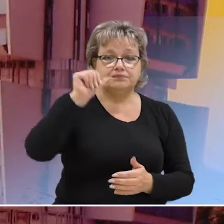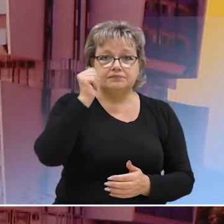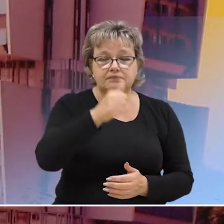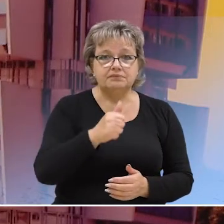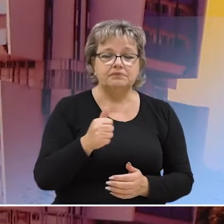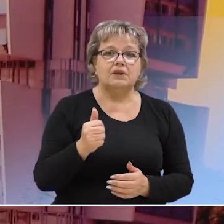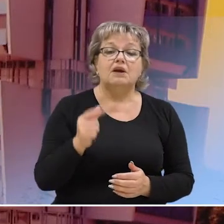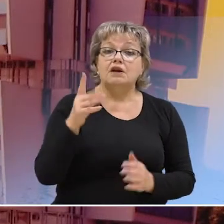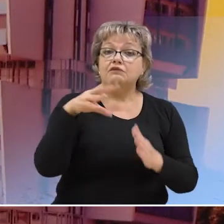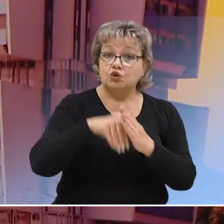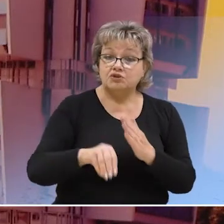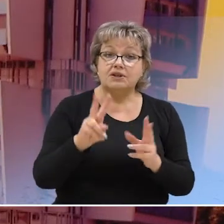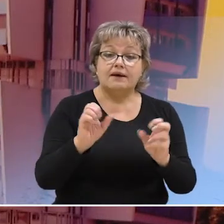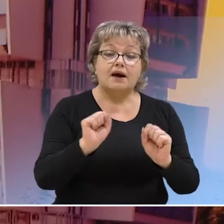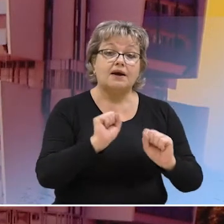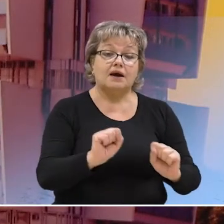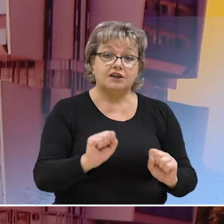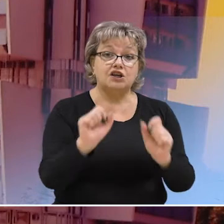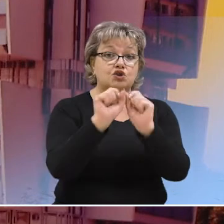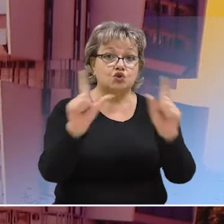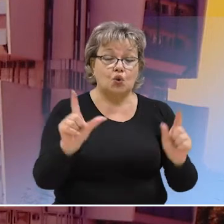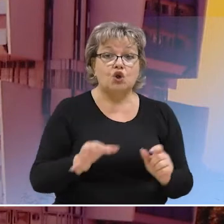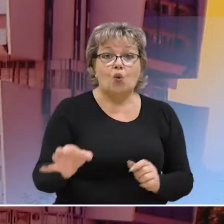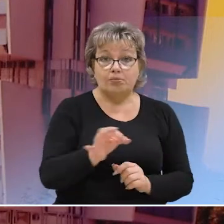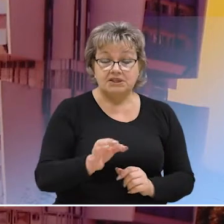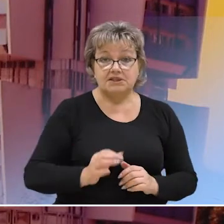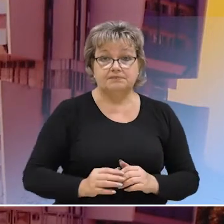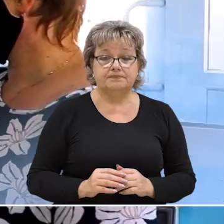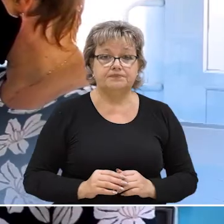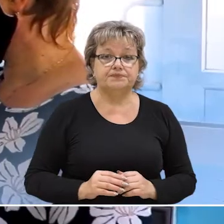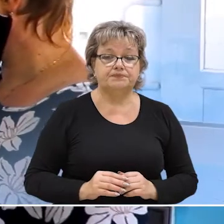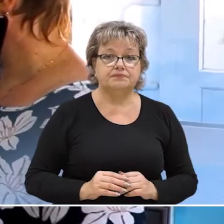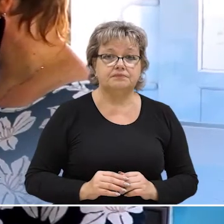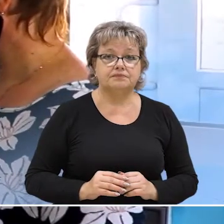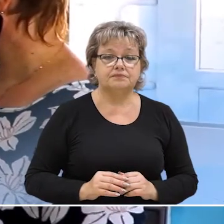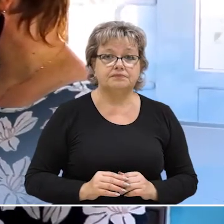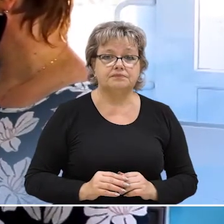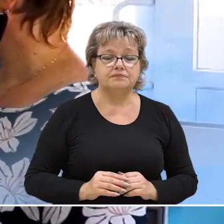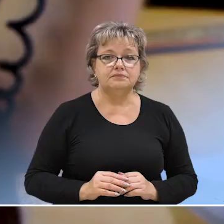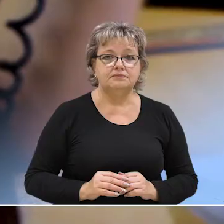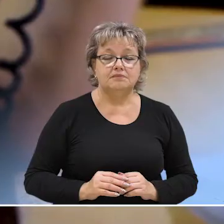новому учебному году, в том числе и как охраняются школы области.